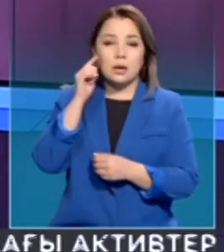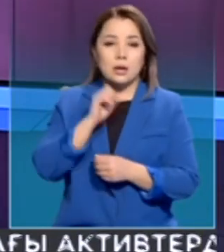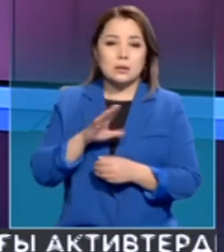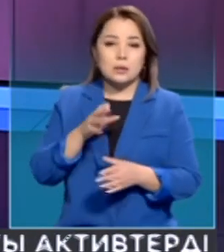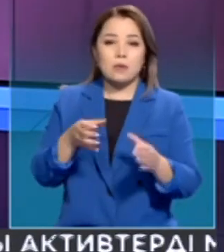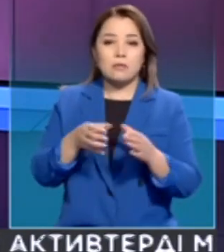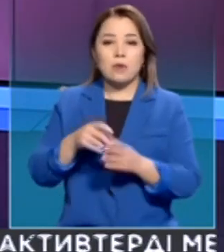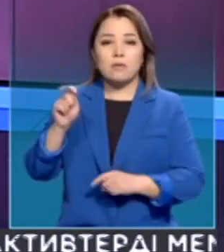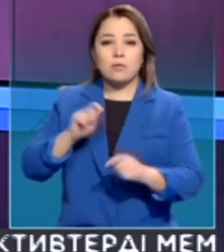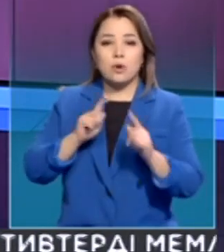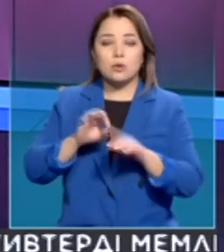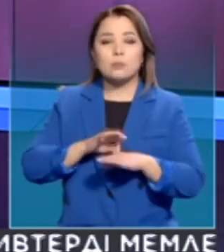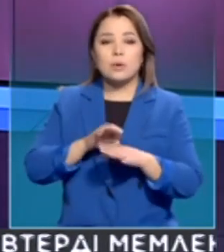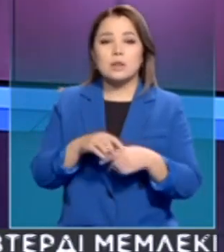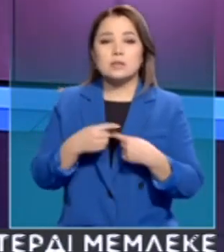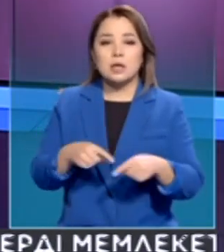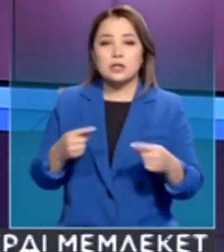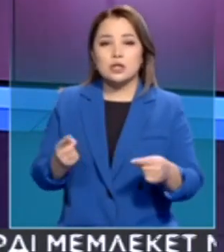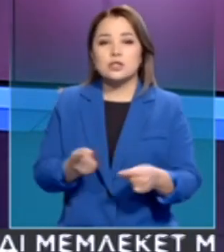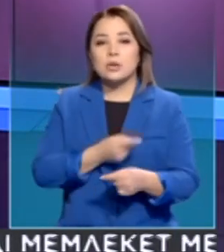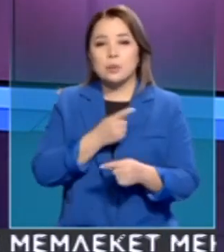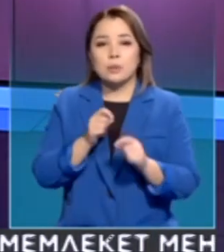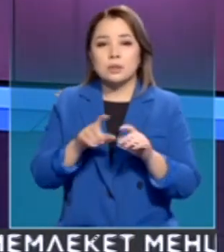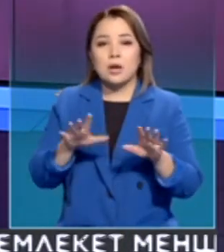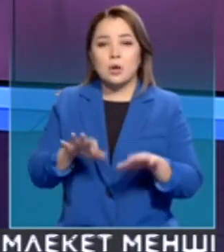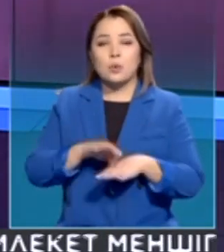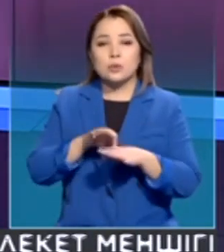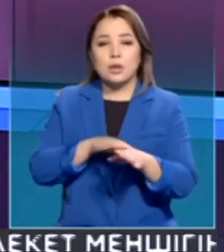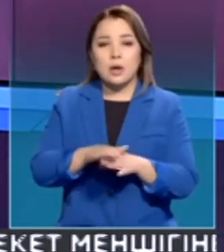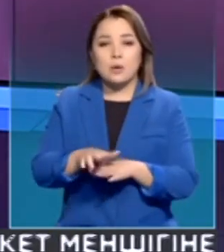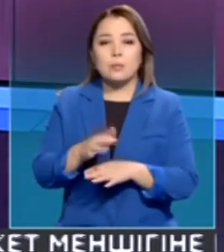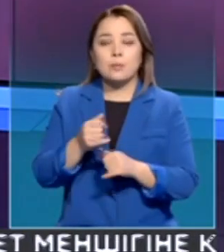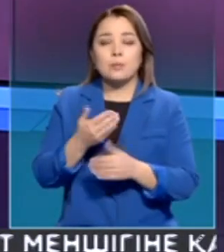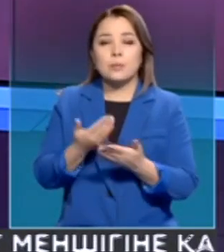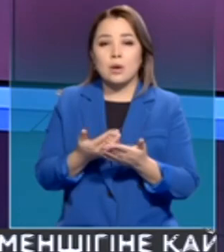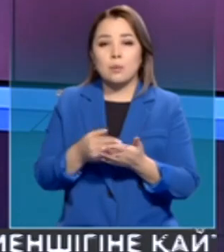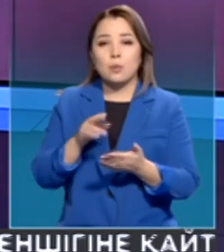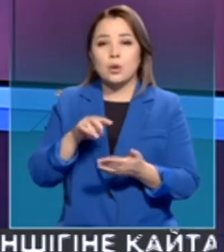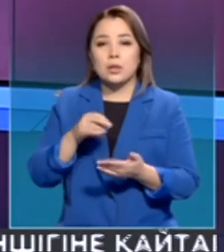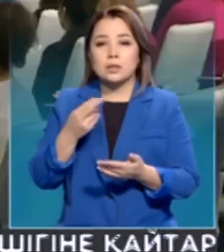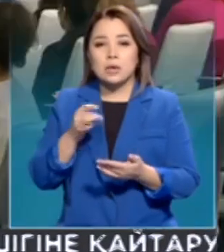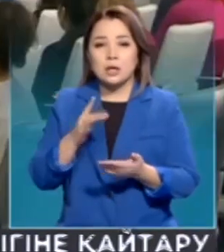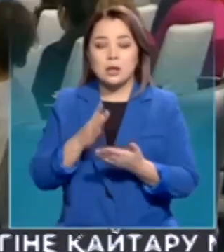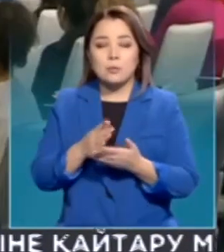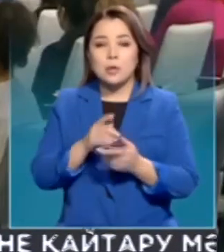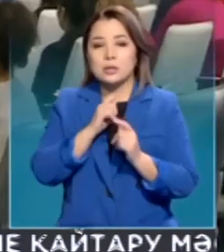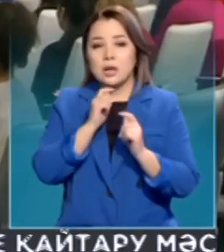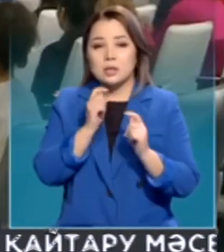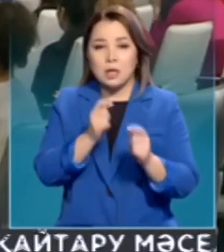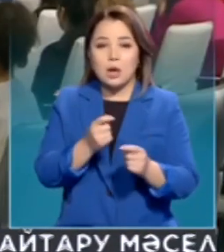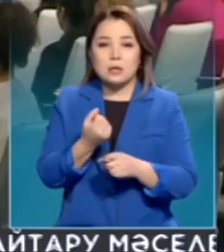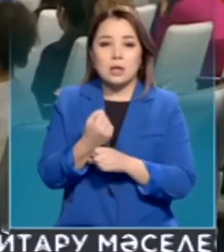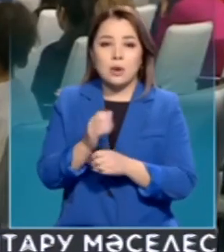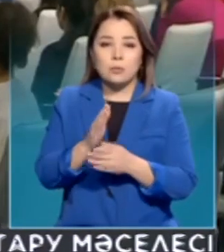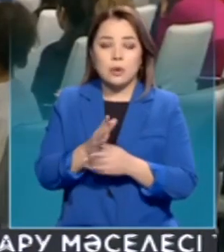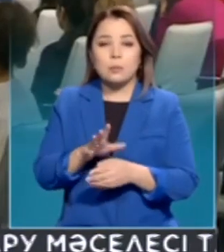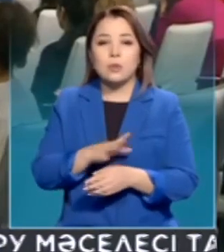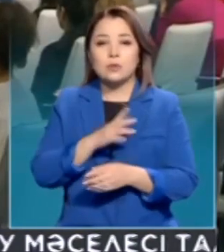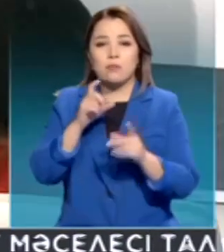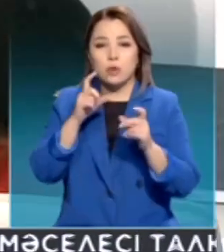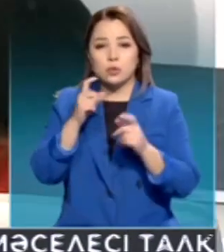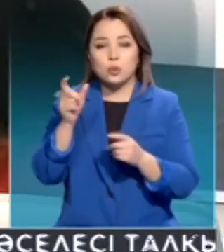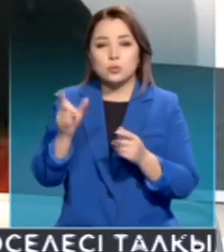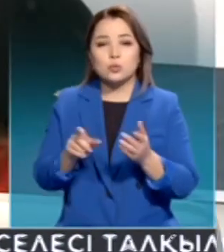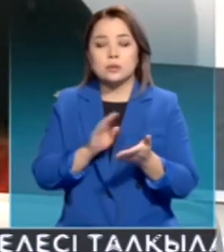медиа форумы аясында түрлі шеберлік сағаттарда өтті. Мәселен, бүгін Пулитцер сыйлығының лауреаты, бұрынғы фотожурналист Люхен Шинг дәріс